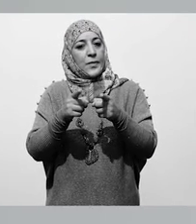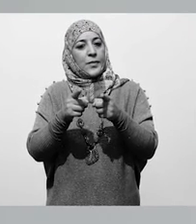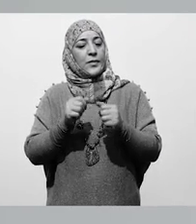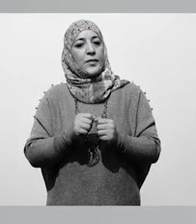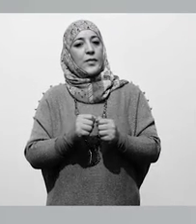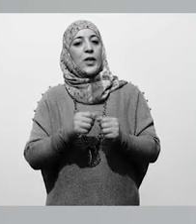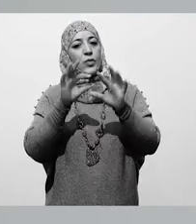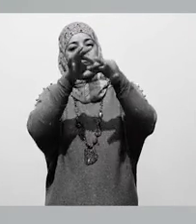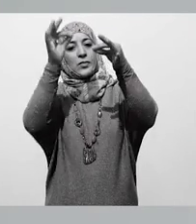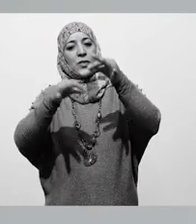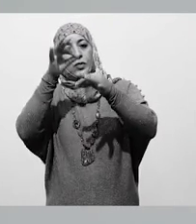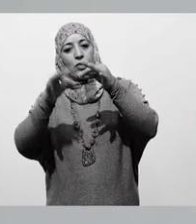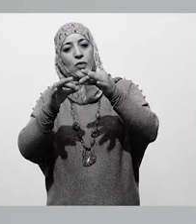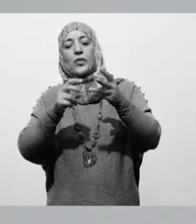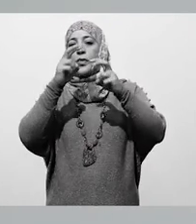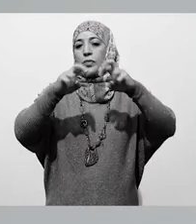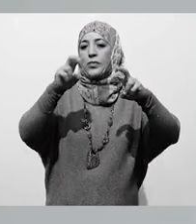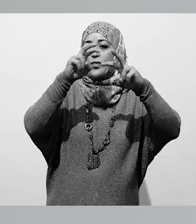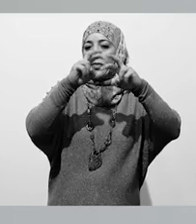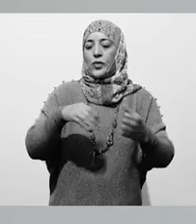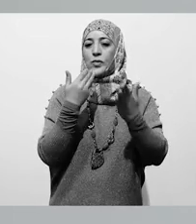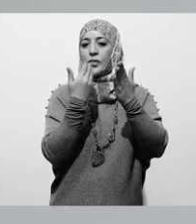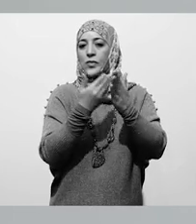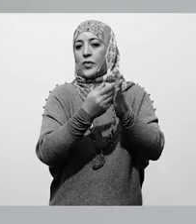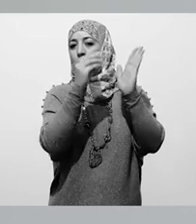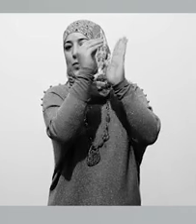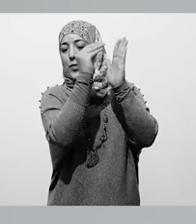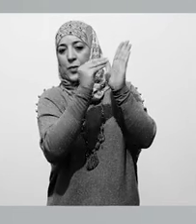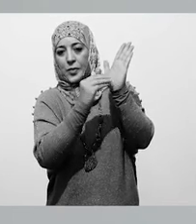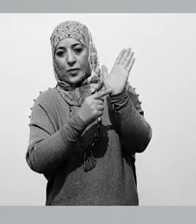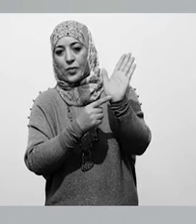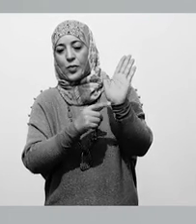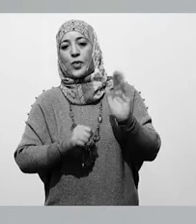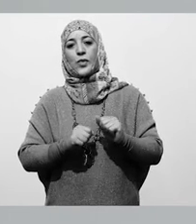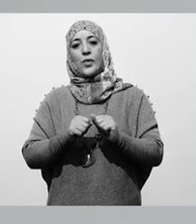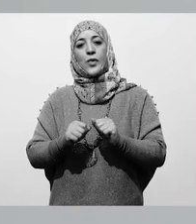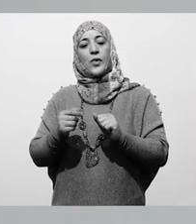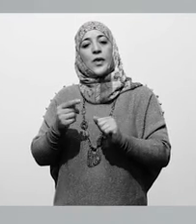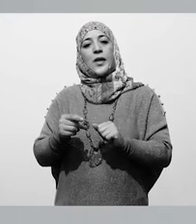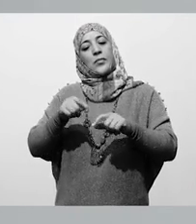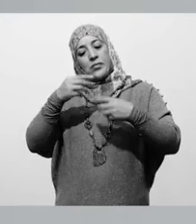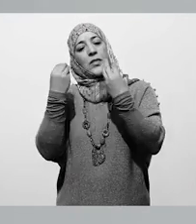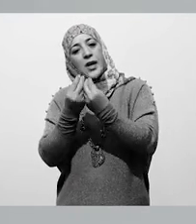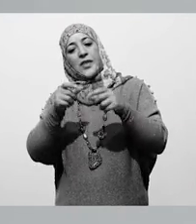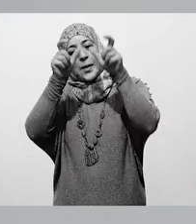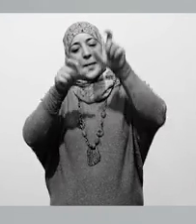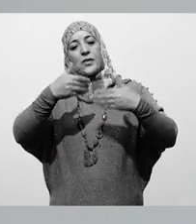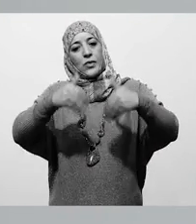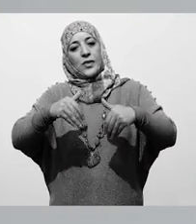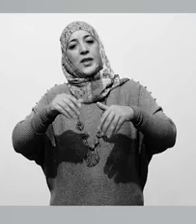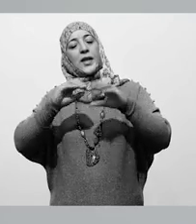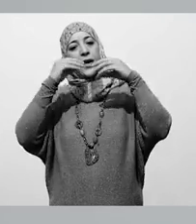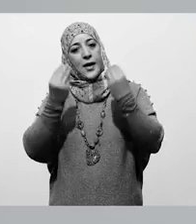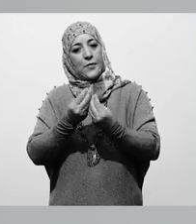si je peux résumer les résultats des enquêtes, des entretiens, des focus group que j'ai suivis de près avec les familles, avec les